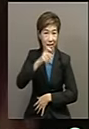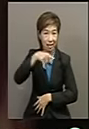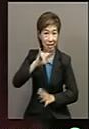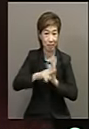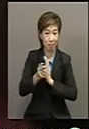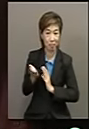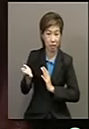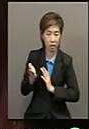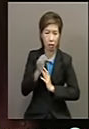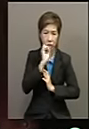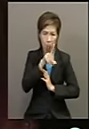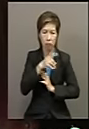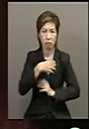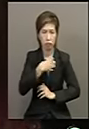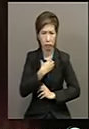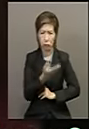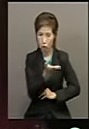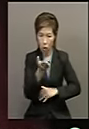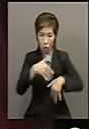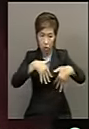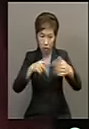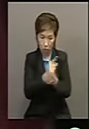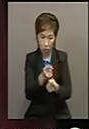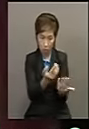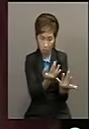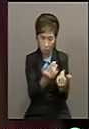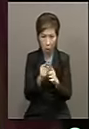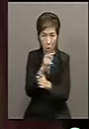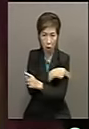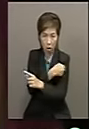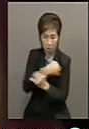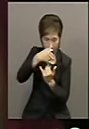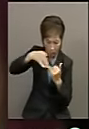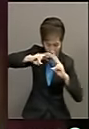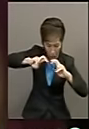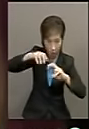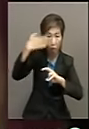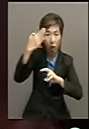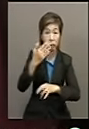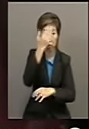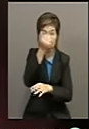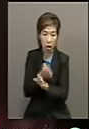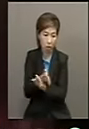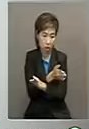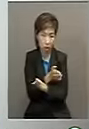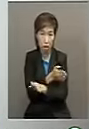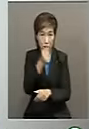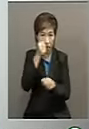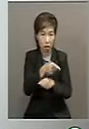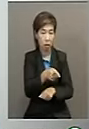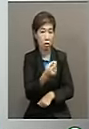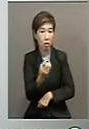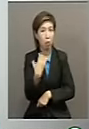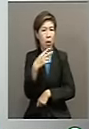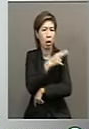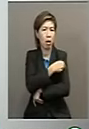สตร์บอกว่าอยากจะให้สังคมรอดูผลการชันสูตรจากแพทย์ก่อนเพราะว่าก่อนหน้านี้ที่พูดถึงกันเรื่องของผล